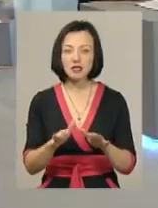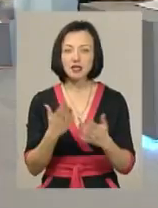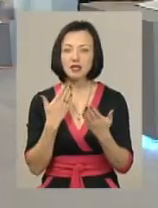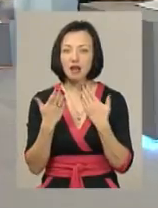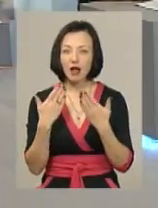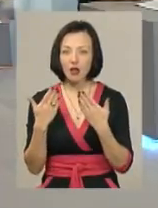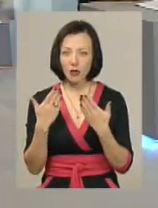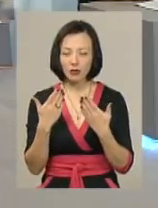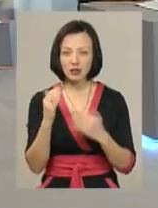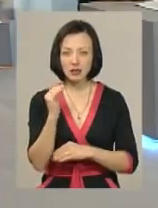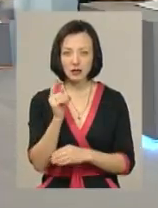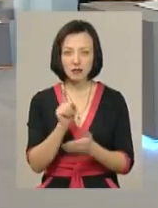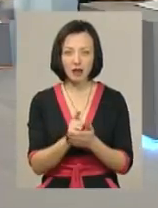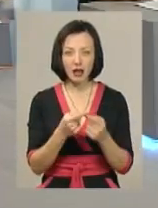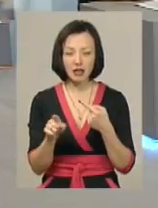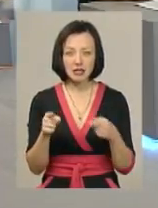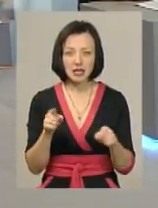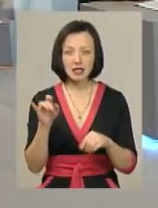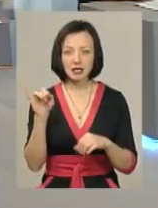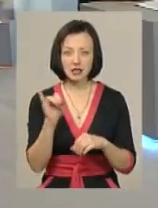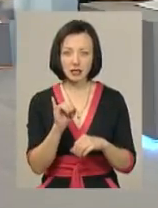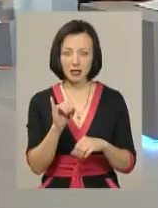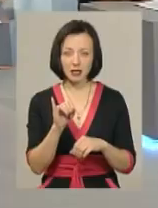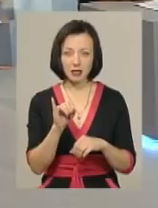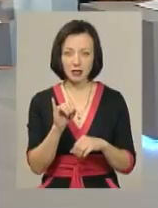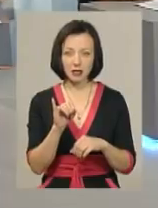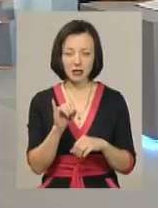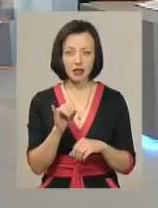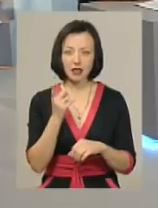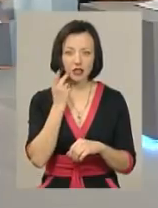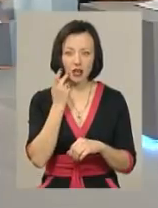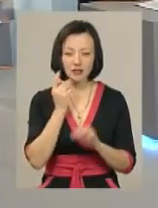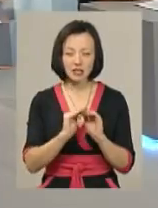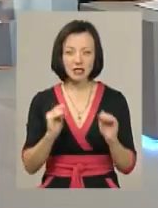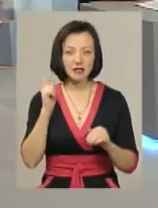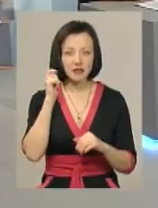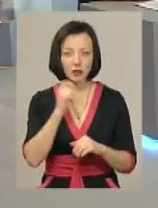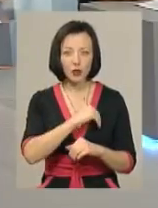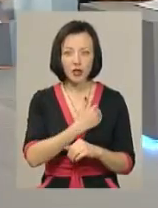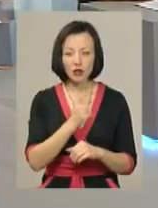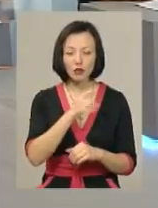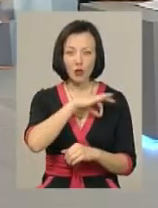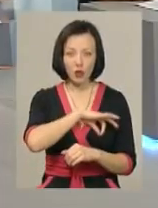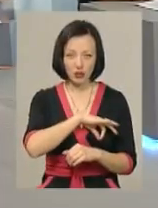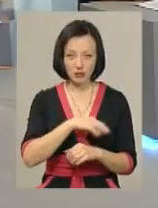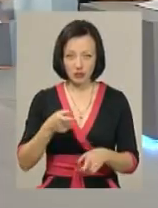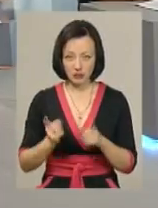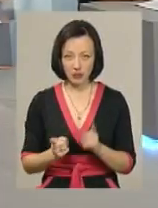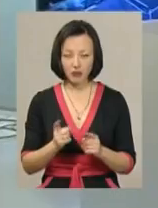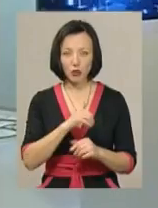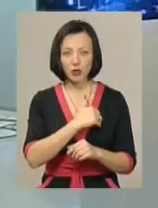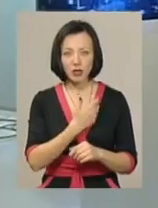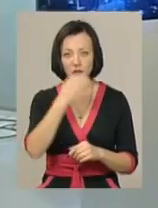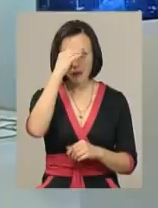діалогу та має чимось різнитись і не завжди діти у цьому віці хотять те що їм корисне насправді і те що